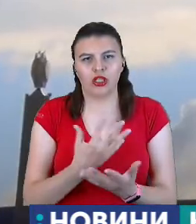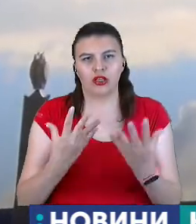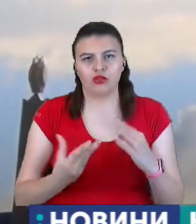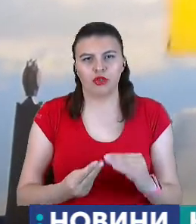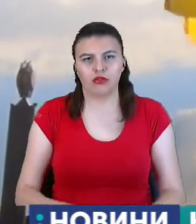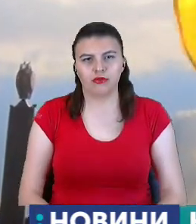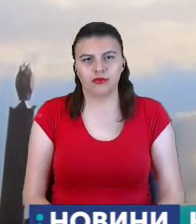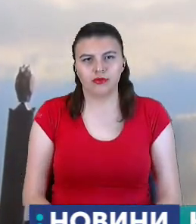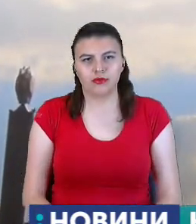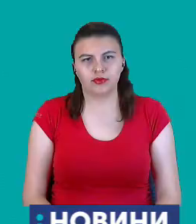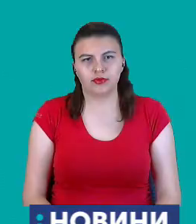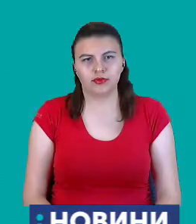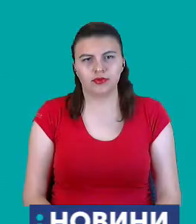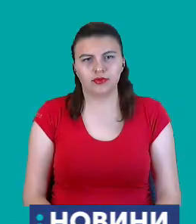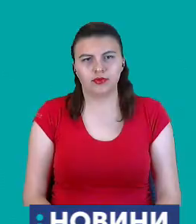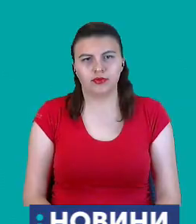Новини на Суспільному.